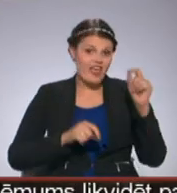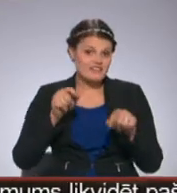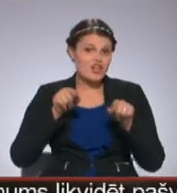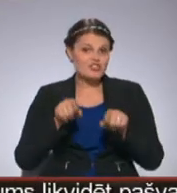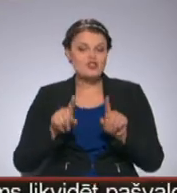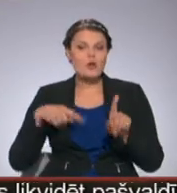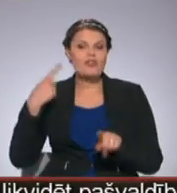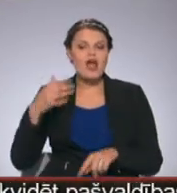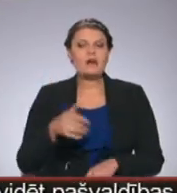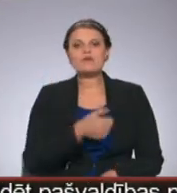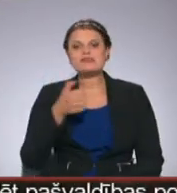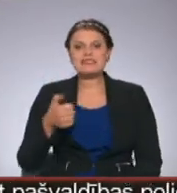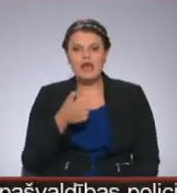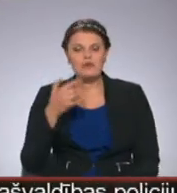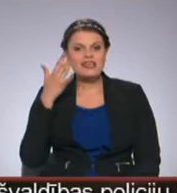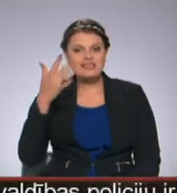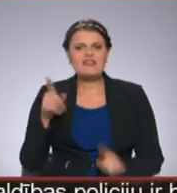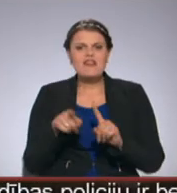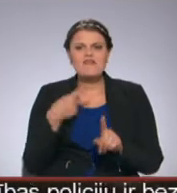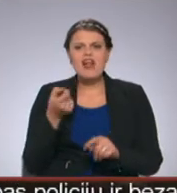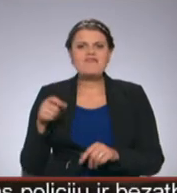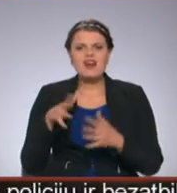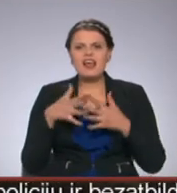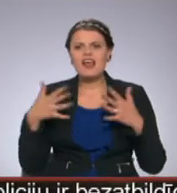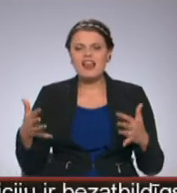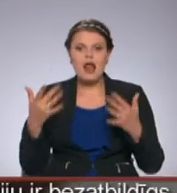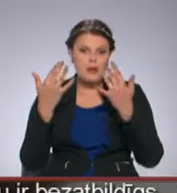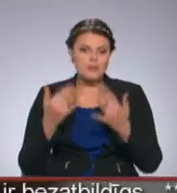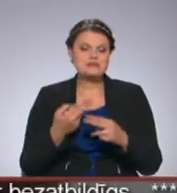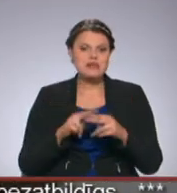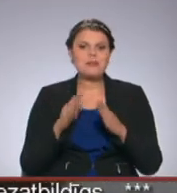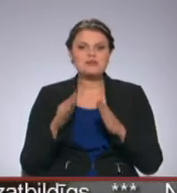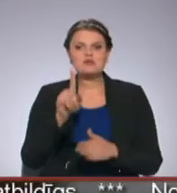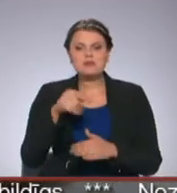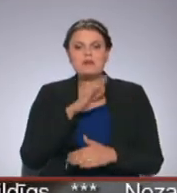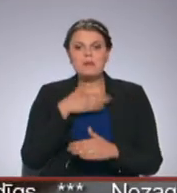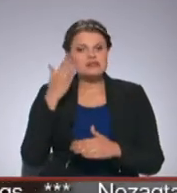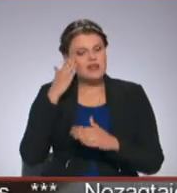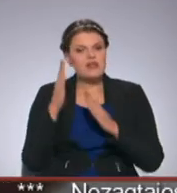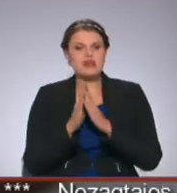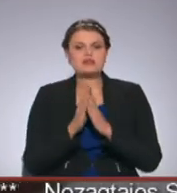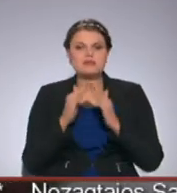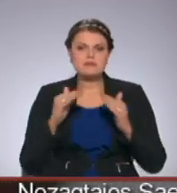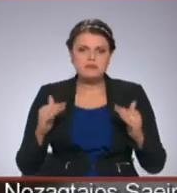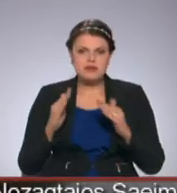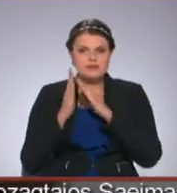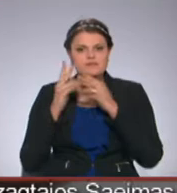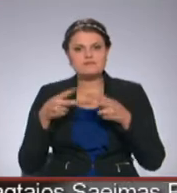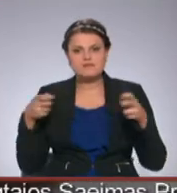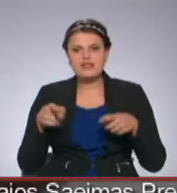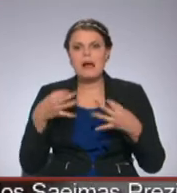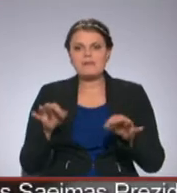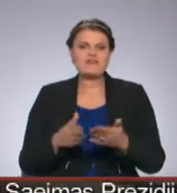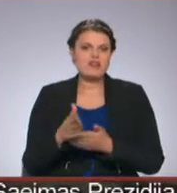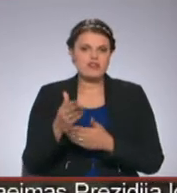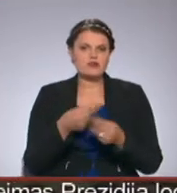un nākamajos gados iecerēti vēl vairāk liela pasākuma, tāpēc būs pieprasījums pēc naktsmītnēm. Arī tā pašlaik ir brīva niša